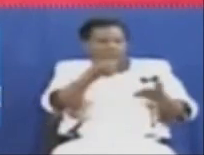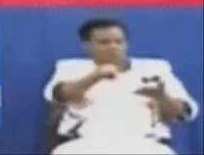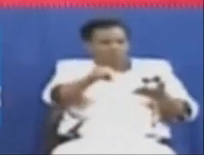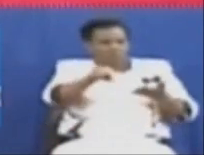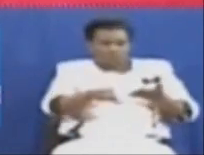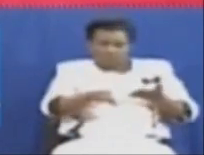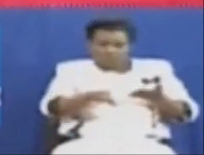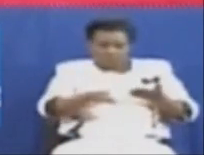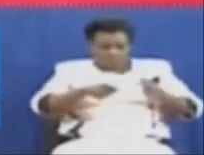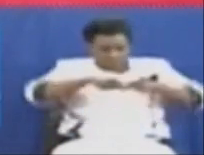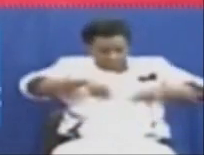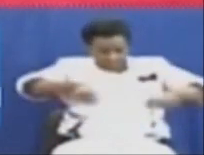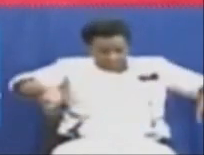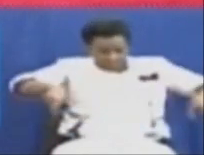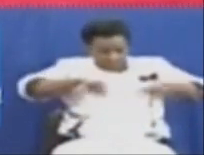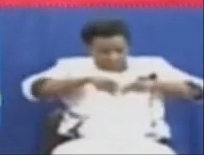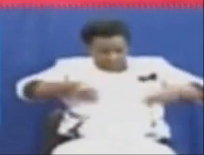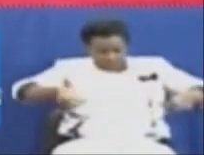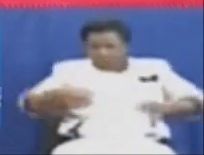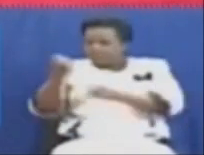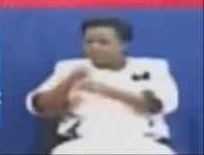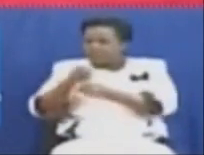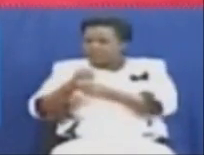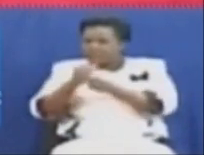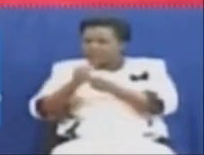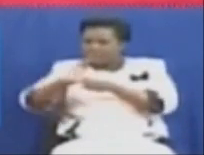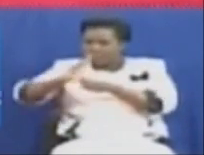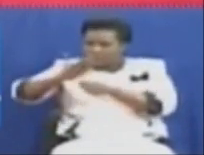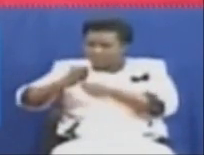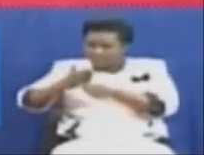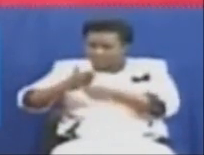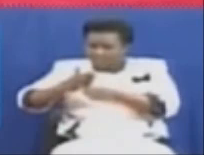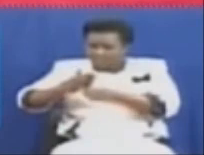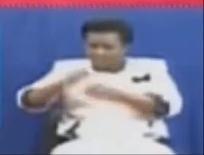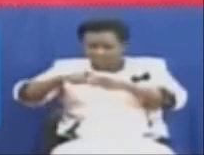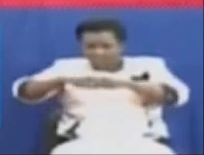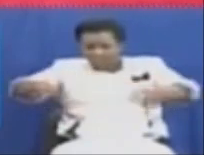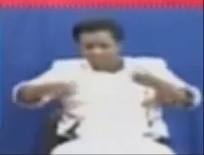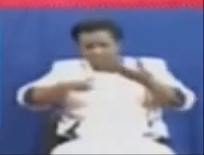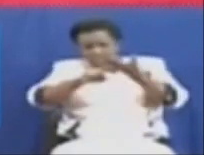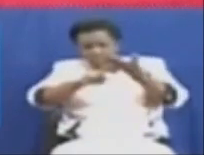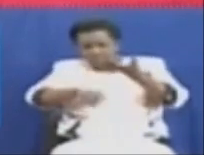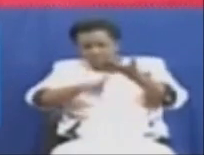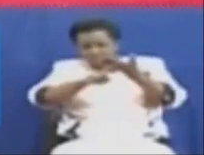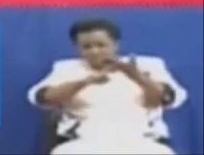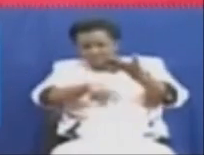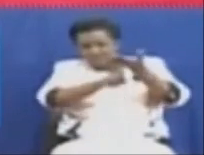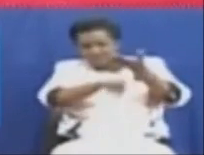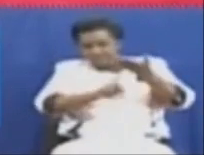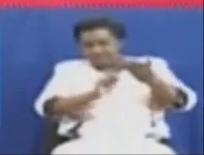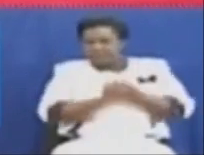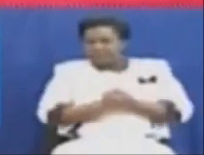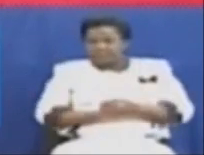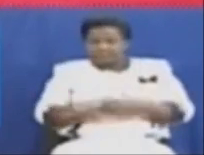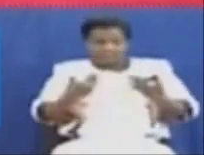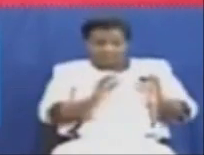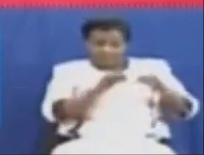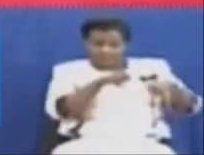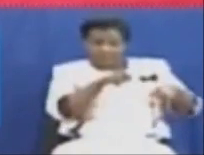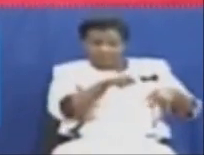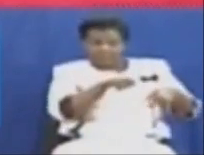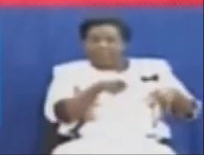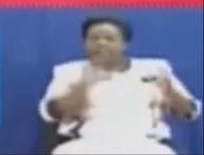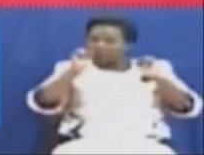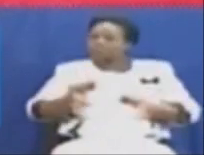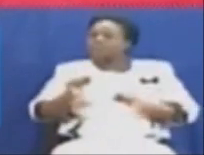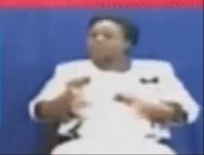kufanya mabadiliko ya bomba lililotoboka. Hiyo tumeiachia zile kamati ziratibu, na sasa kamati hizi zinahitaji angalau wananchi